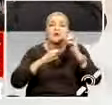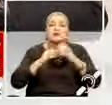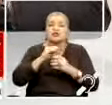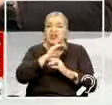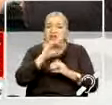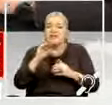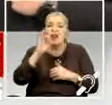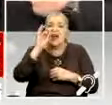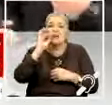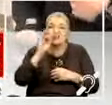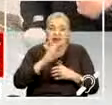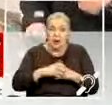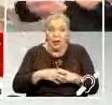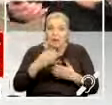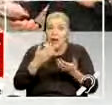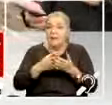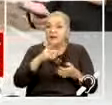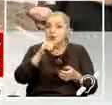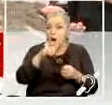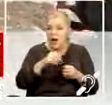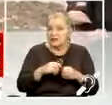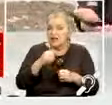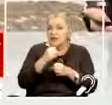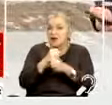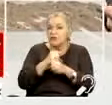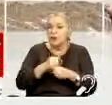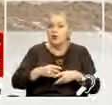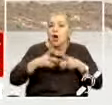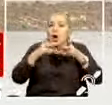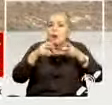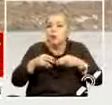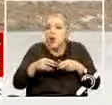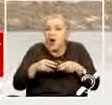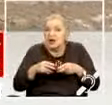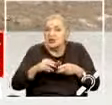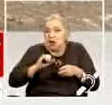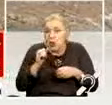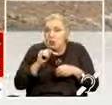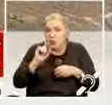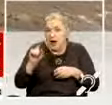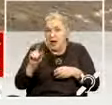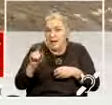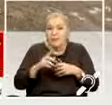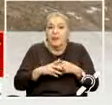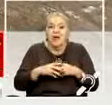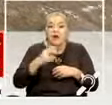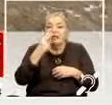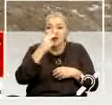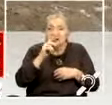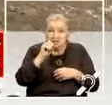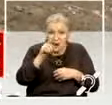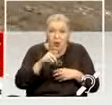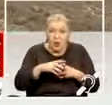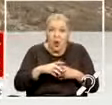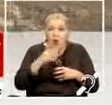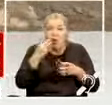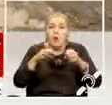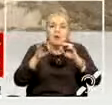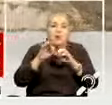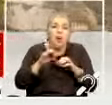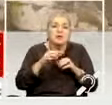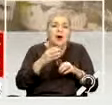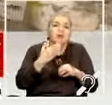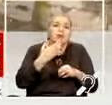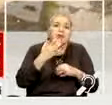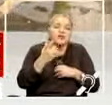Din acest motiv s-au creat și mai multe blocaje în localitate. Vă arată colegul meu în imagini o soluție temporară,